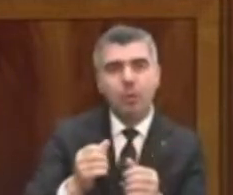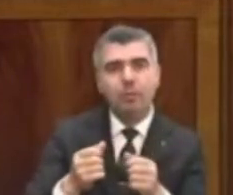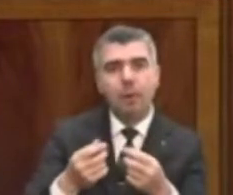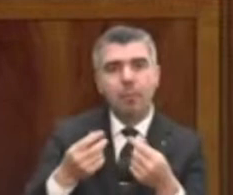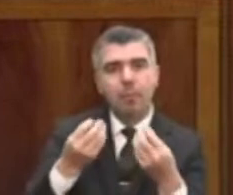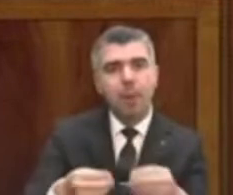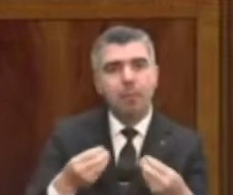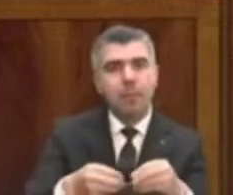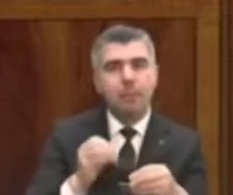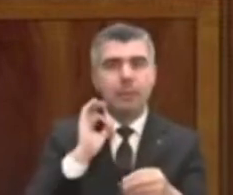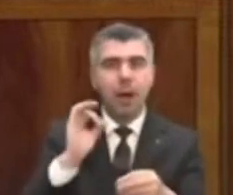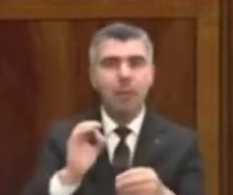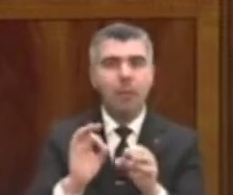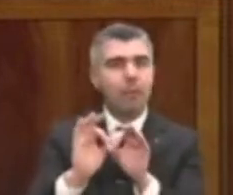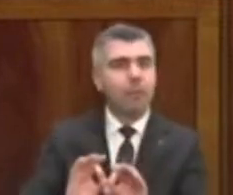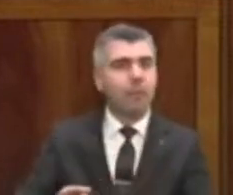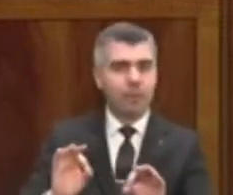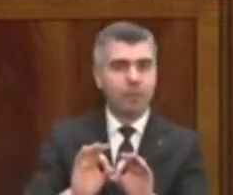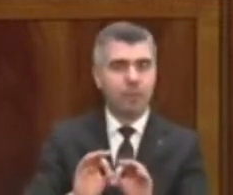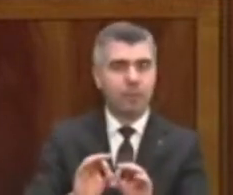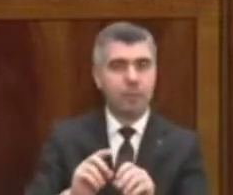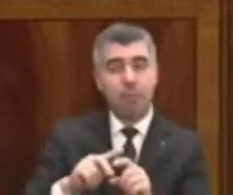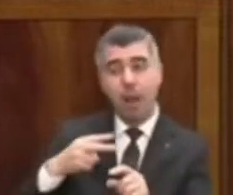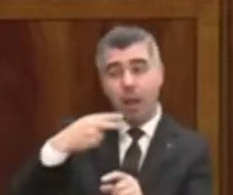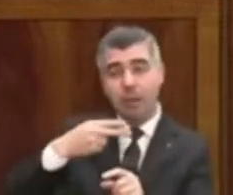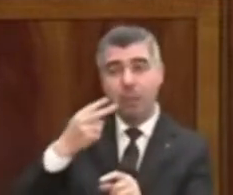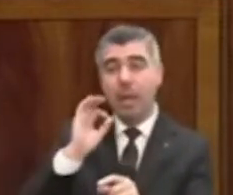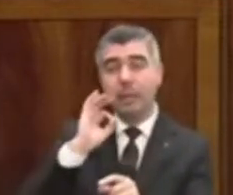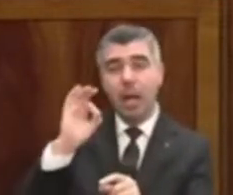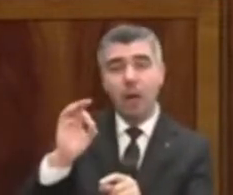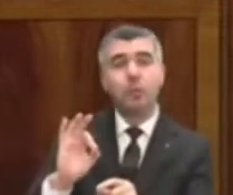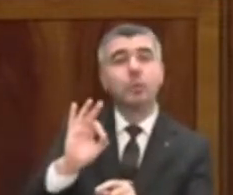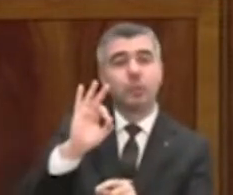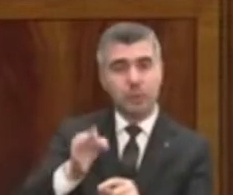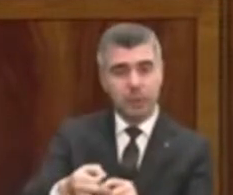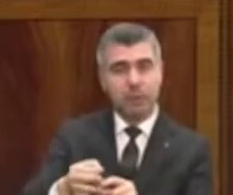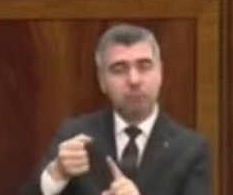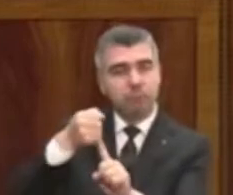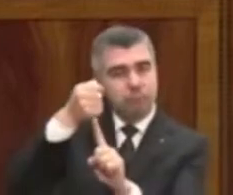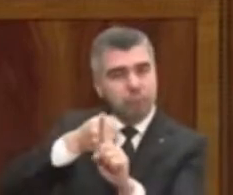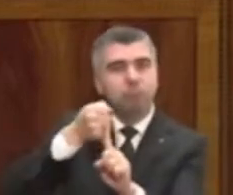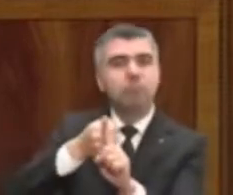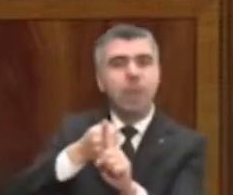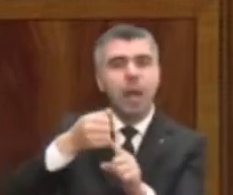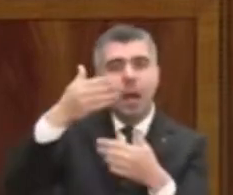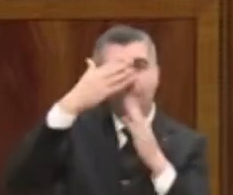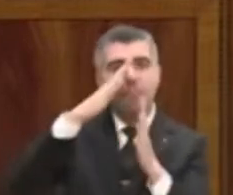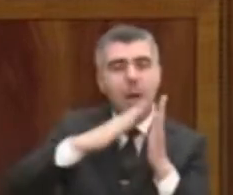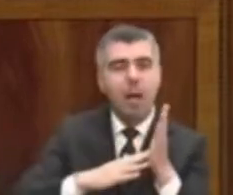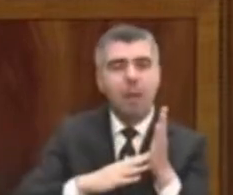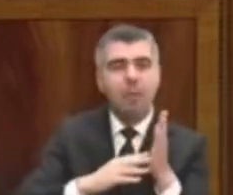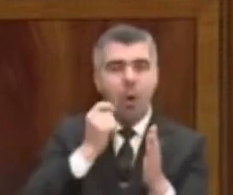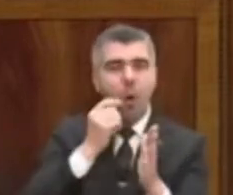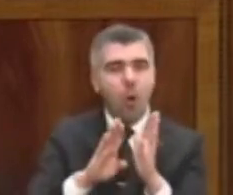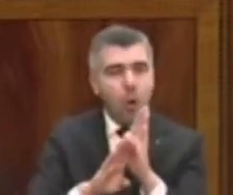إخفاقاتكم. فمن جهة خطابكم الرسمي يعترف بمجهودات المغرب في تحسين الحقوق